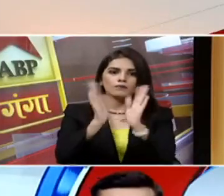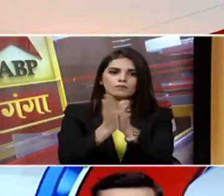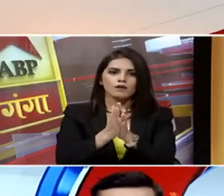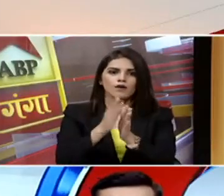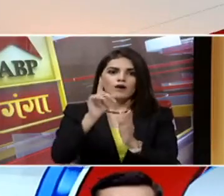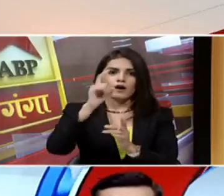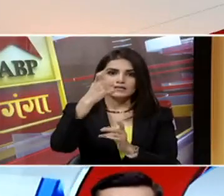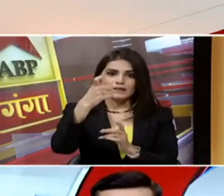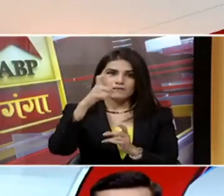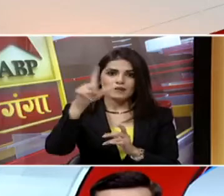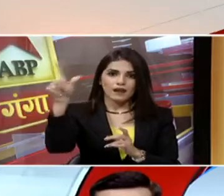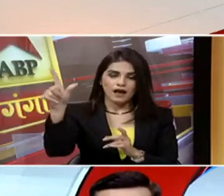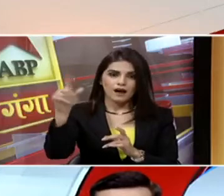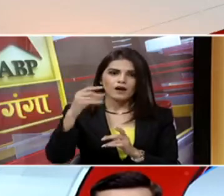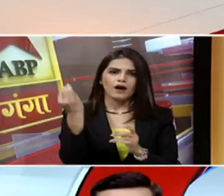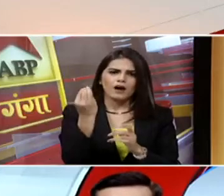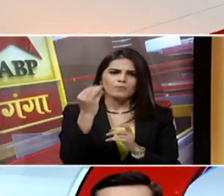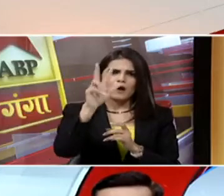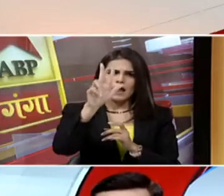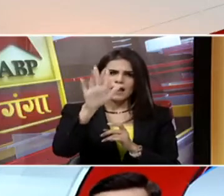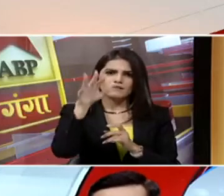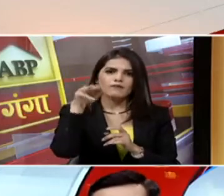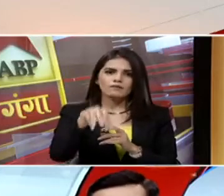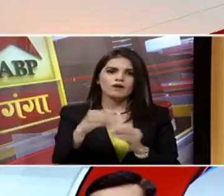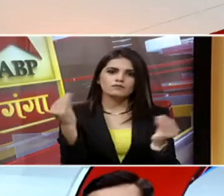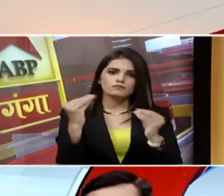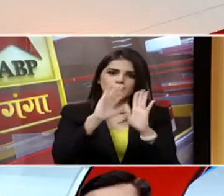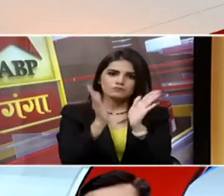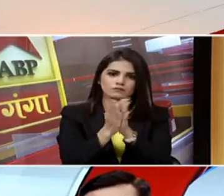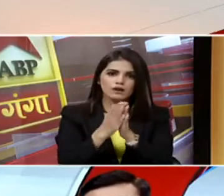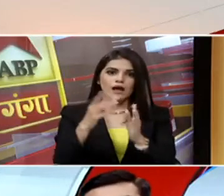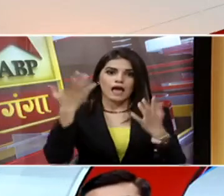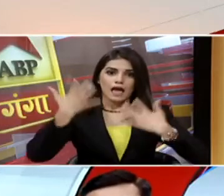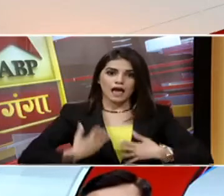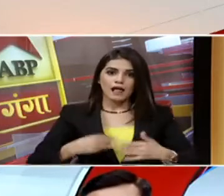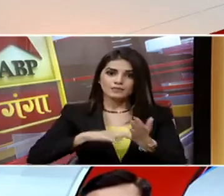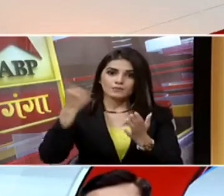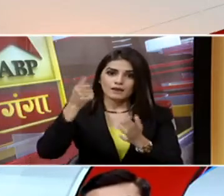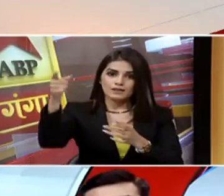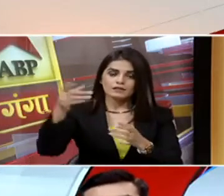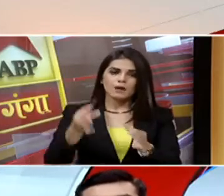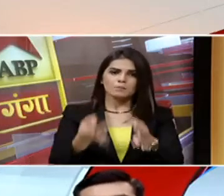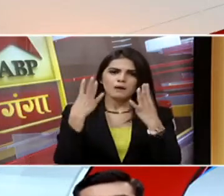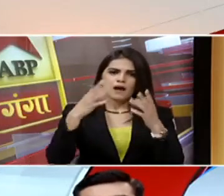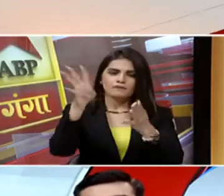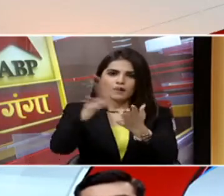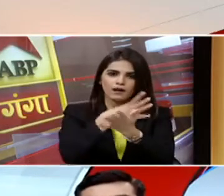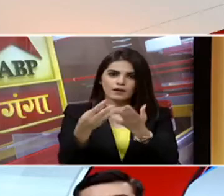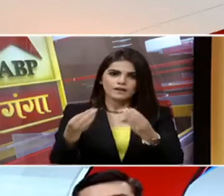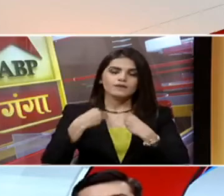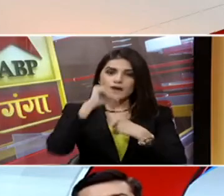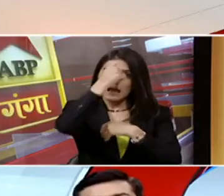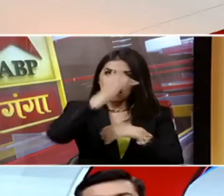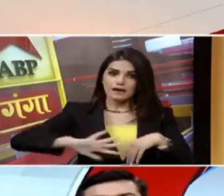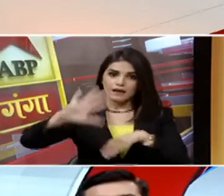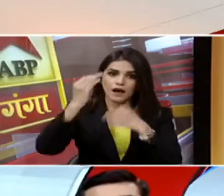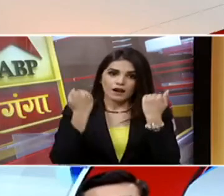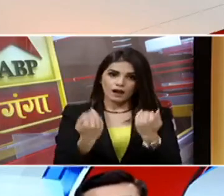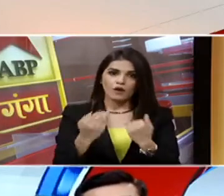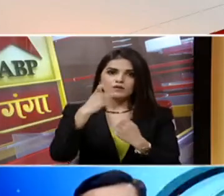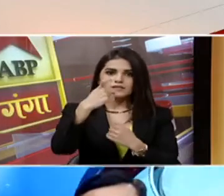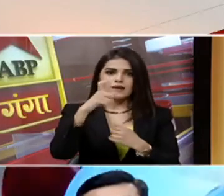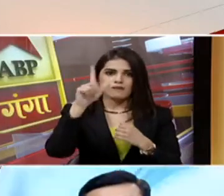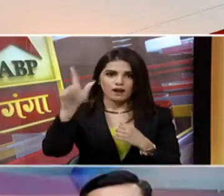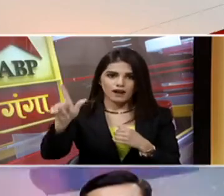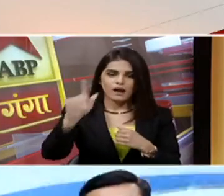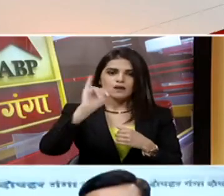आठ लाख के करीब पहुंच गई है स्वास्थ्य मंत्रालय के ताजा आंकड़ों के मुताबिक देश में अब तक